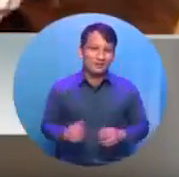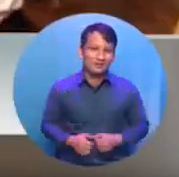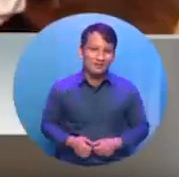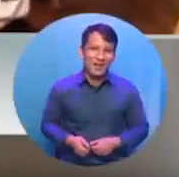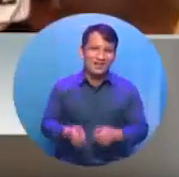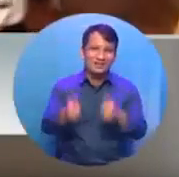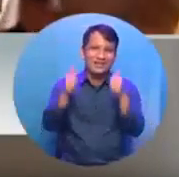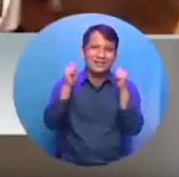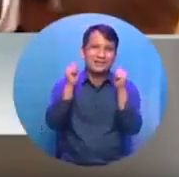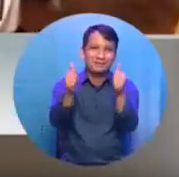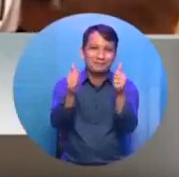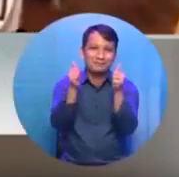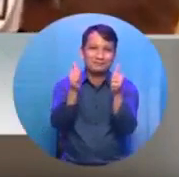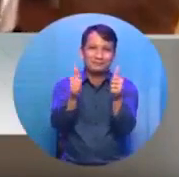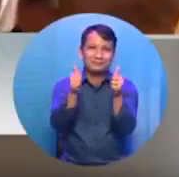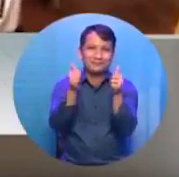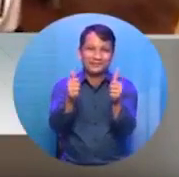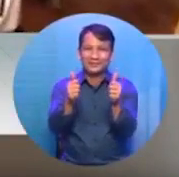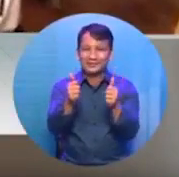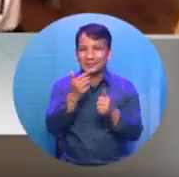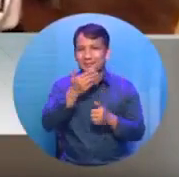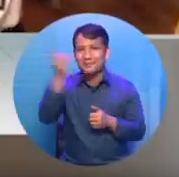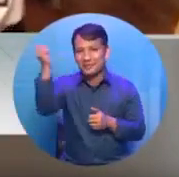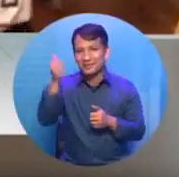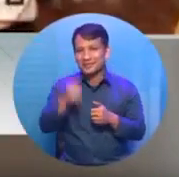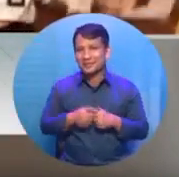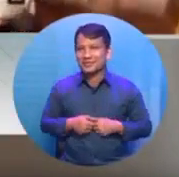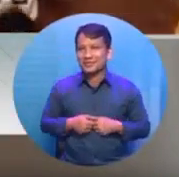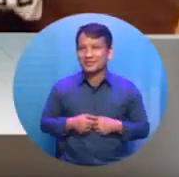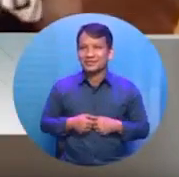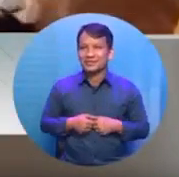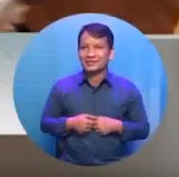The best! The best! Okay, ganito.